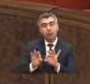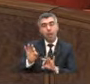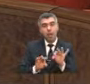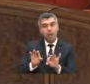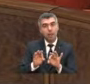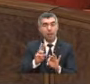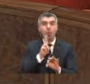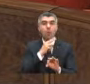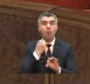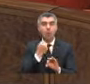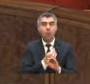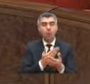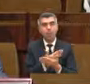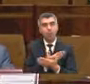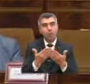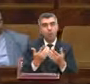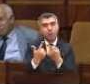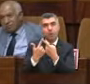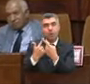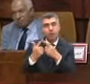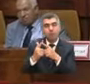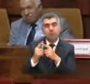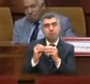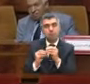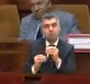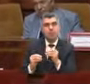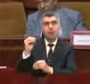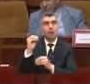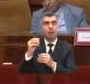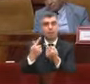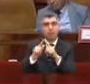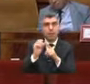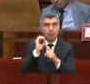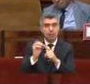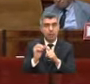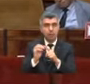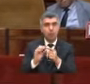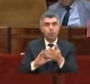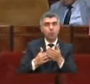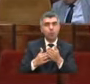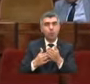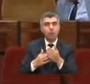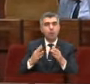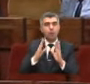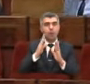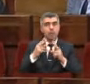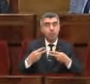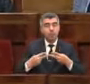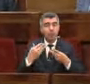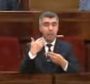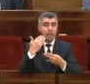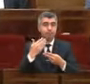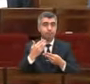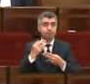الحكومية المتخذة لمواجهة الارتفاع الحاصل في ظاهرة جرائم الابتزاز الإلكتروني نسائلكم